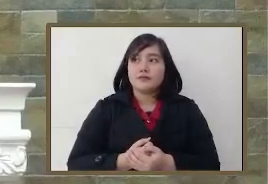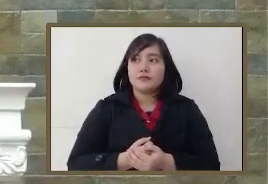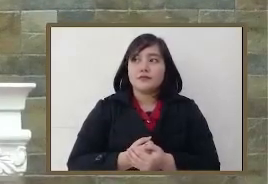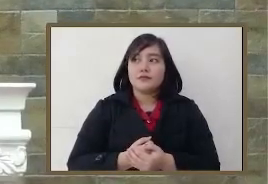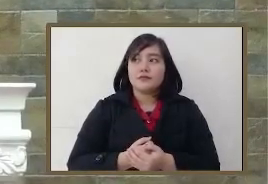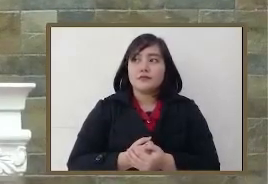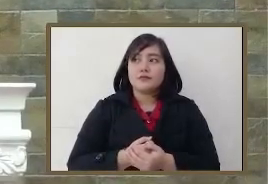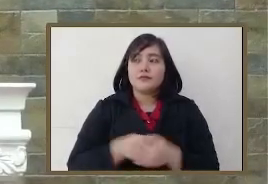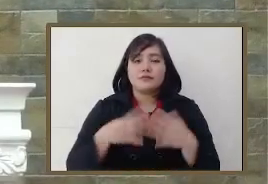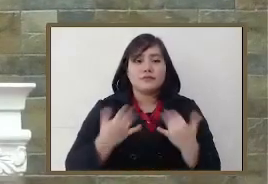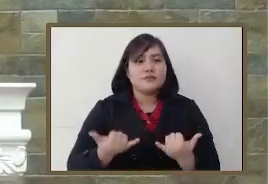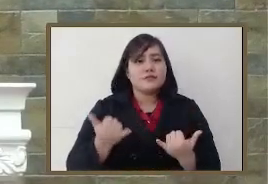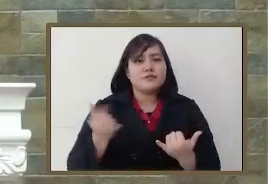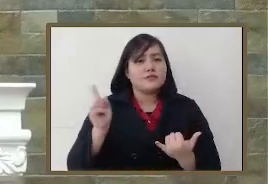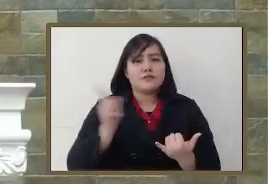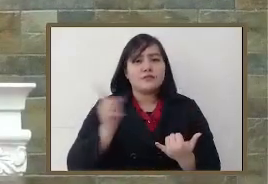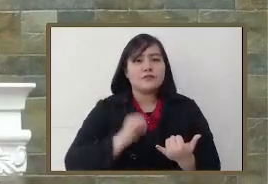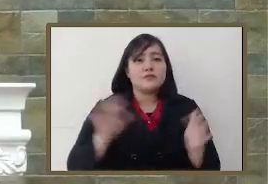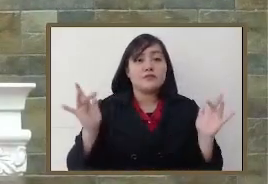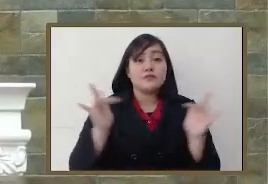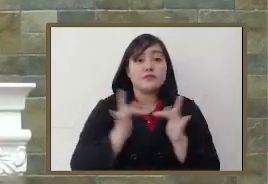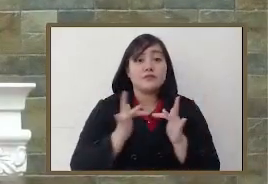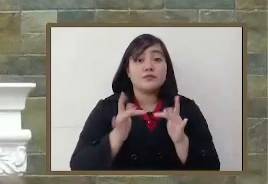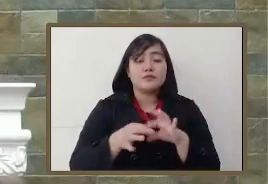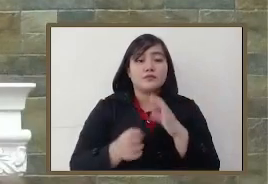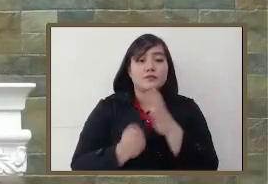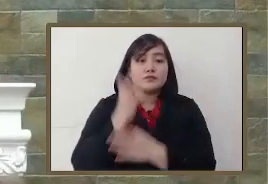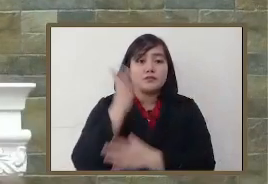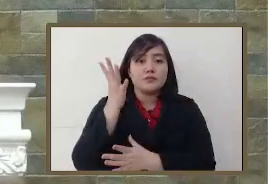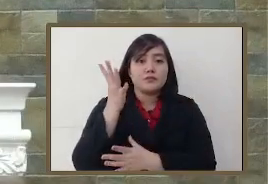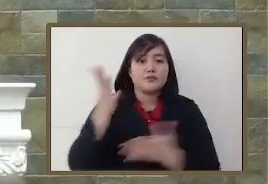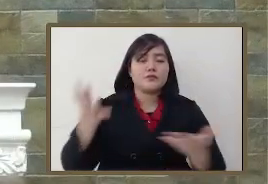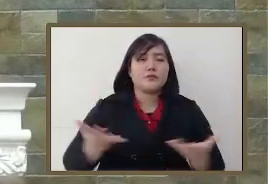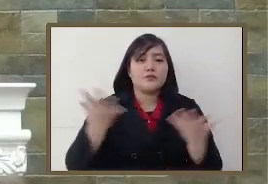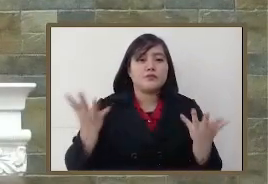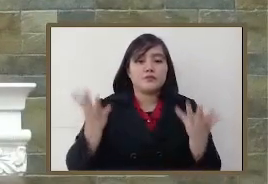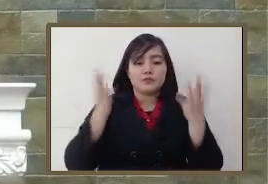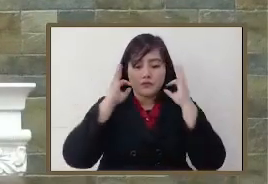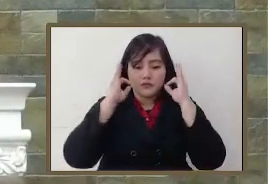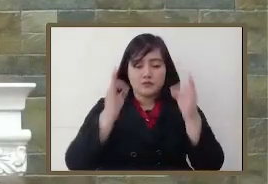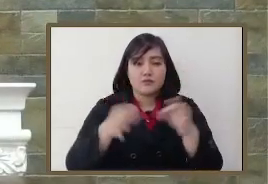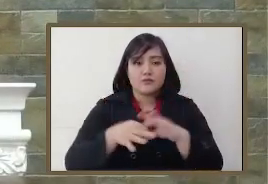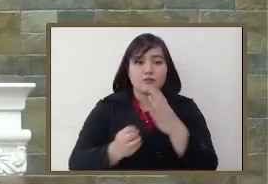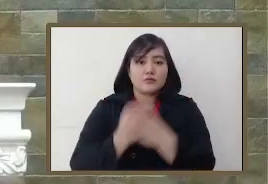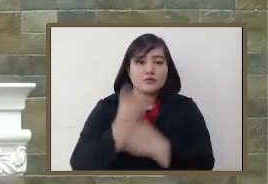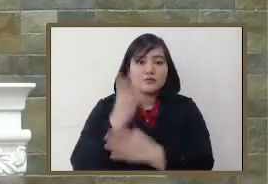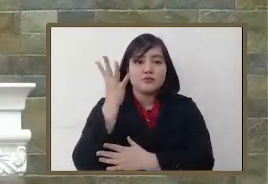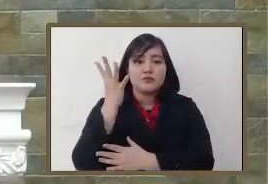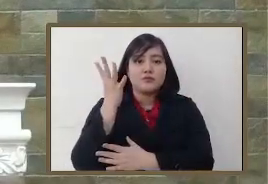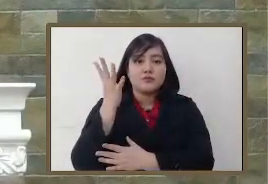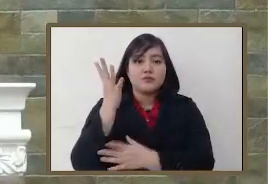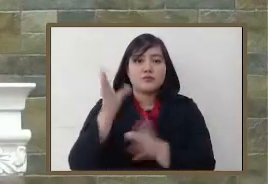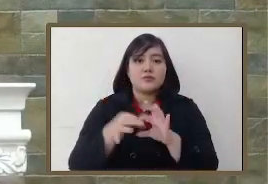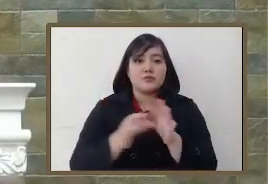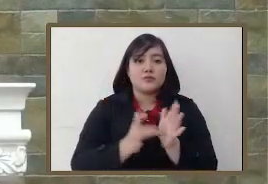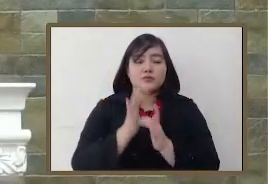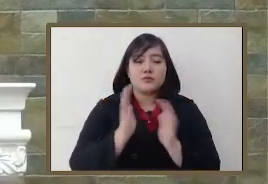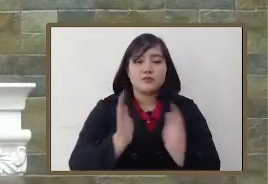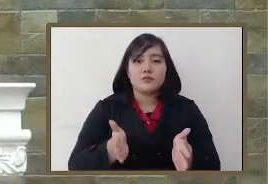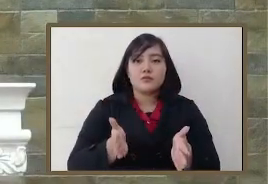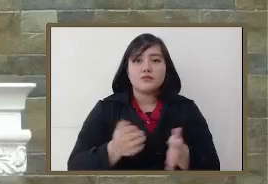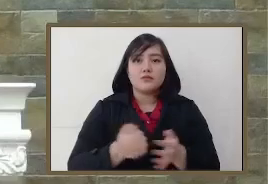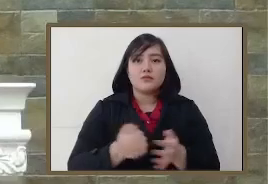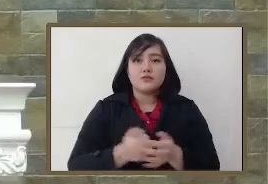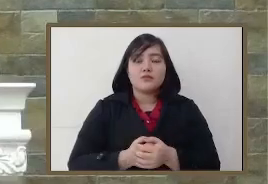pag-grow? Ang focus ng grow, mga kapatid, ang focus ng growth ng Christian ay nandoon